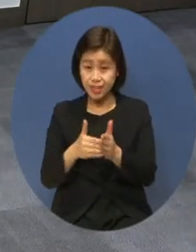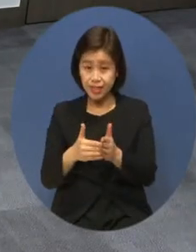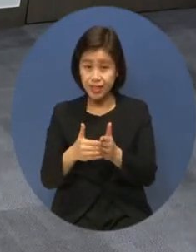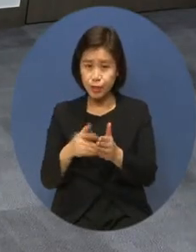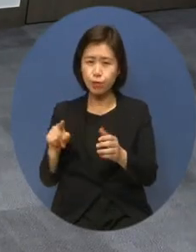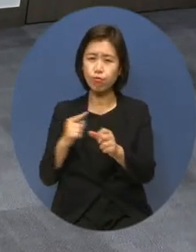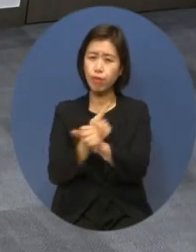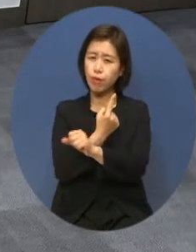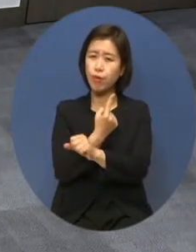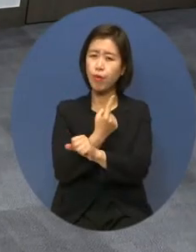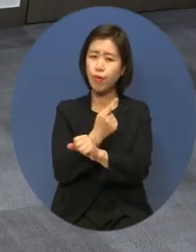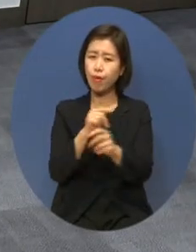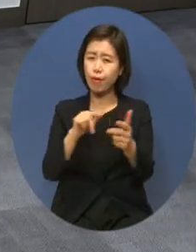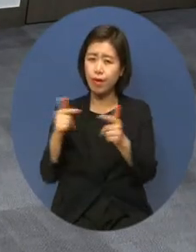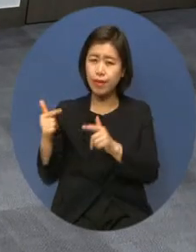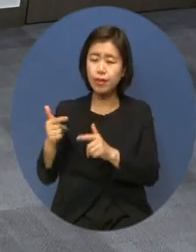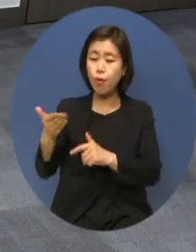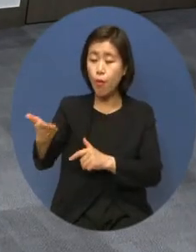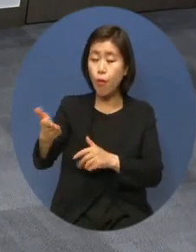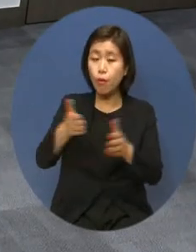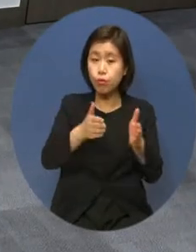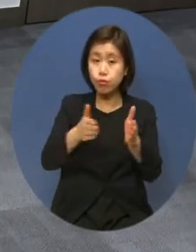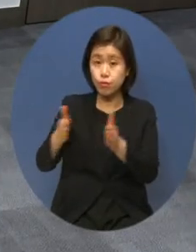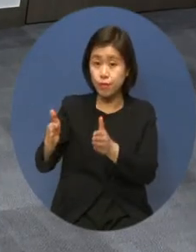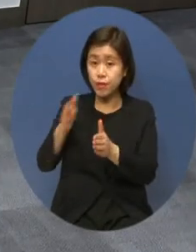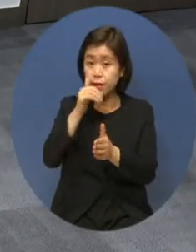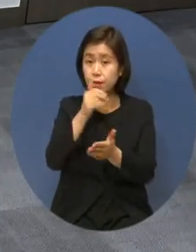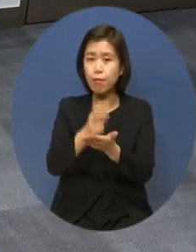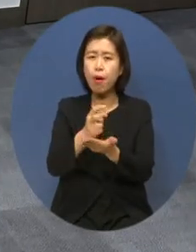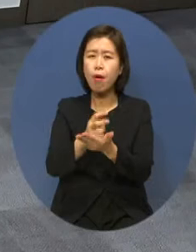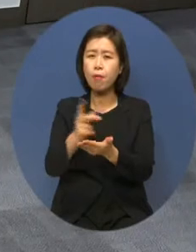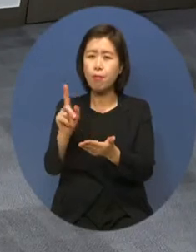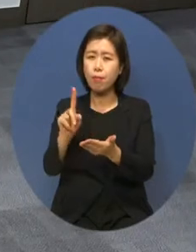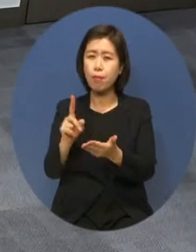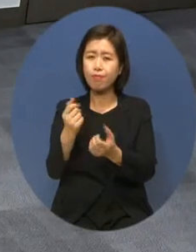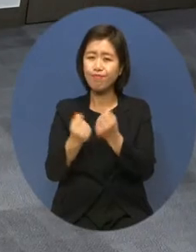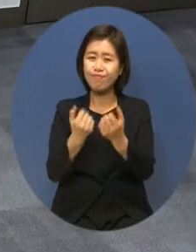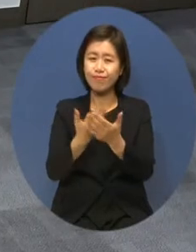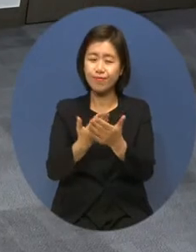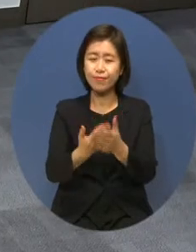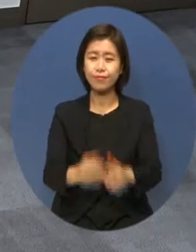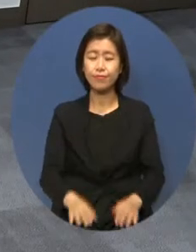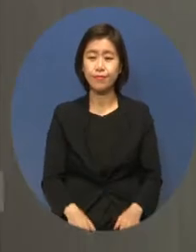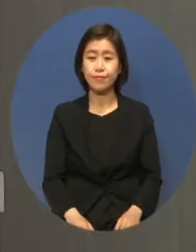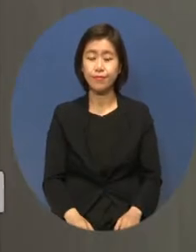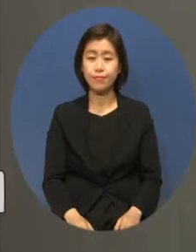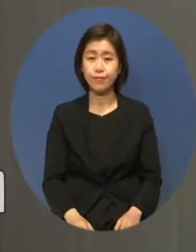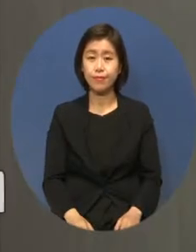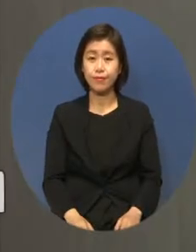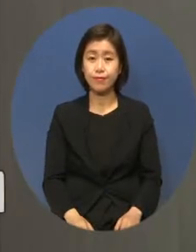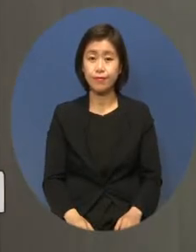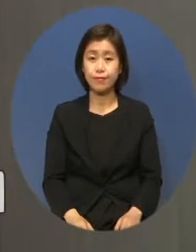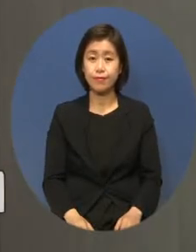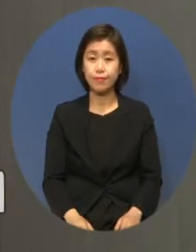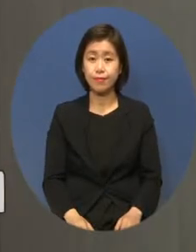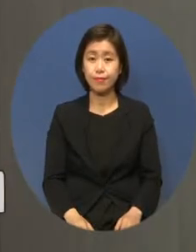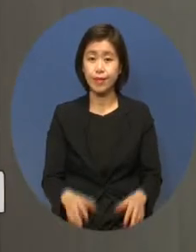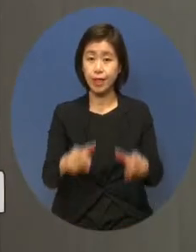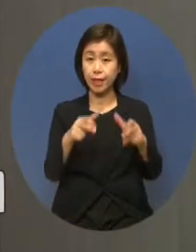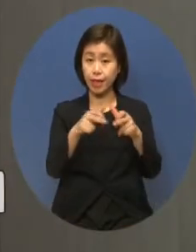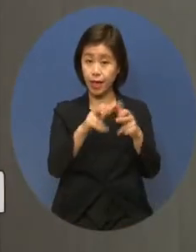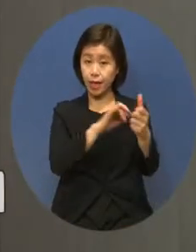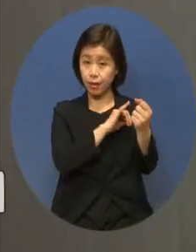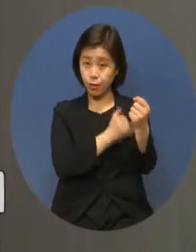좀 준비해 오셨던, 준비하셨던 법안이 있다면 소개 부탁드리겠습니다. 네. 일단